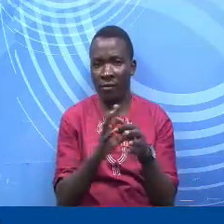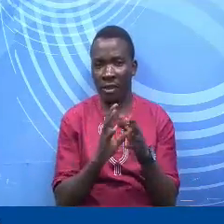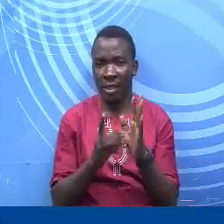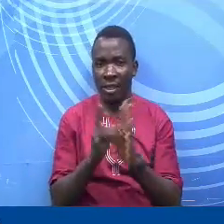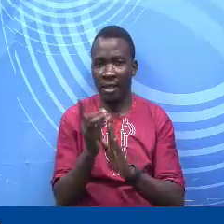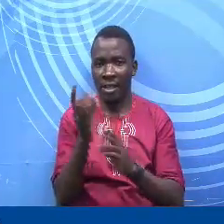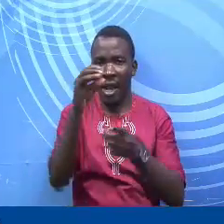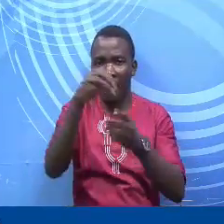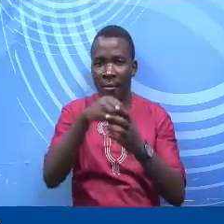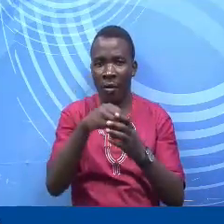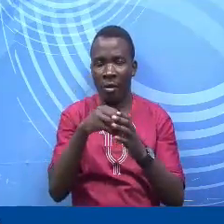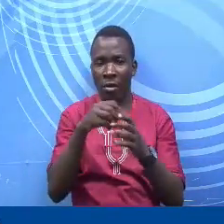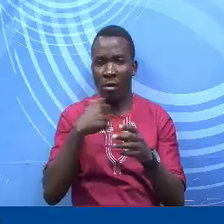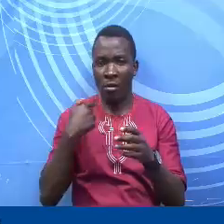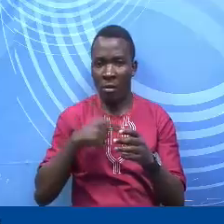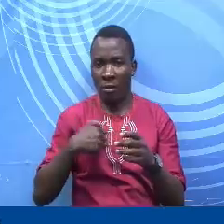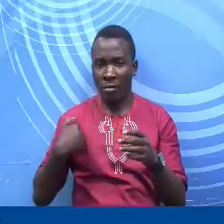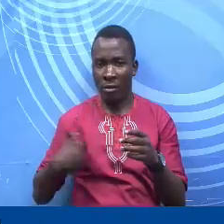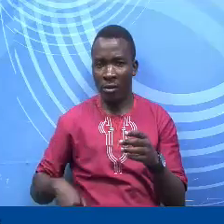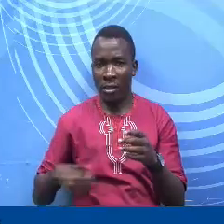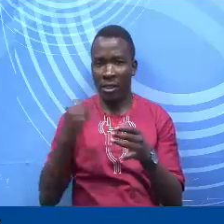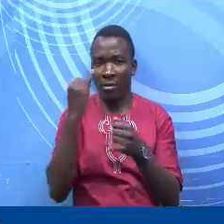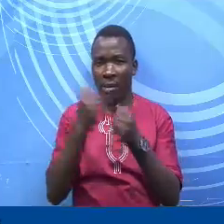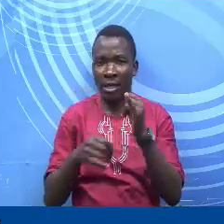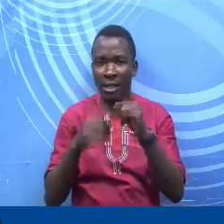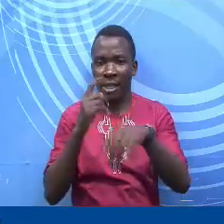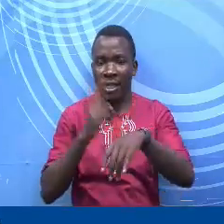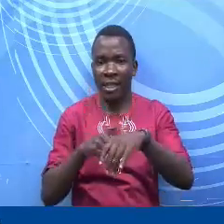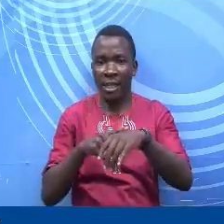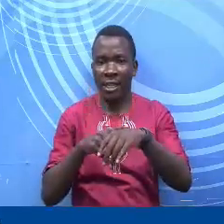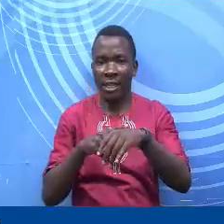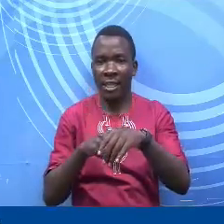hagaragaramo ko mu Bushinwa abagore bamara igihe gikubye